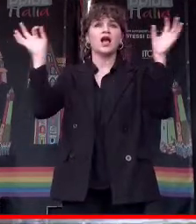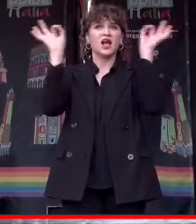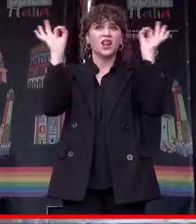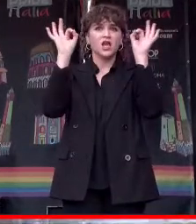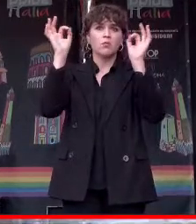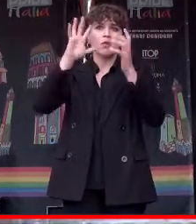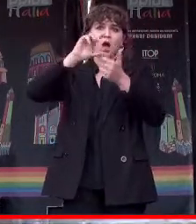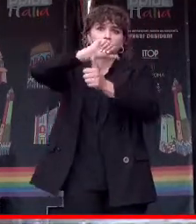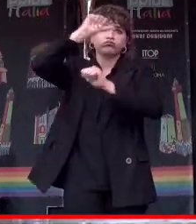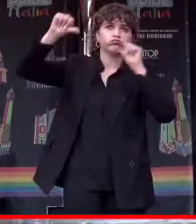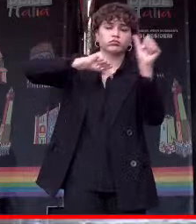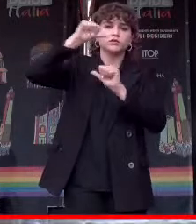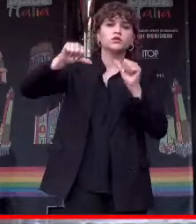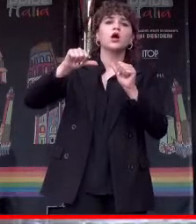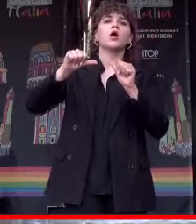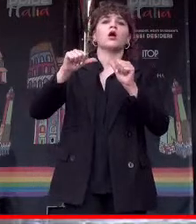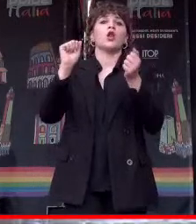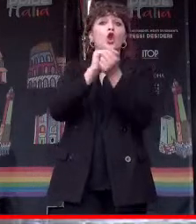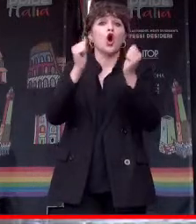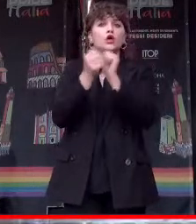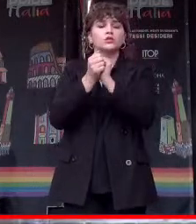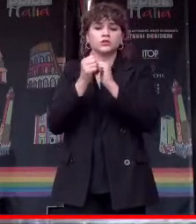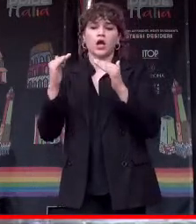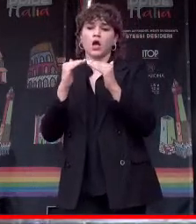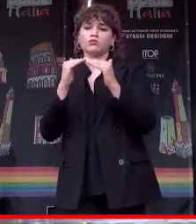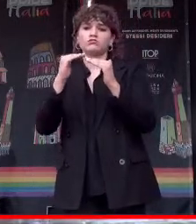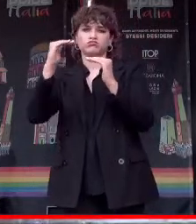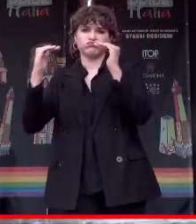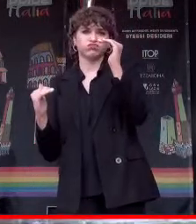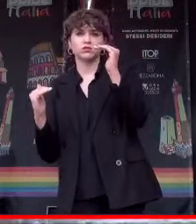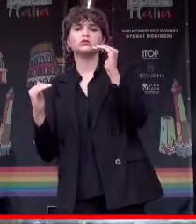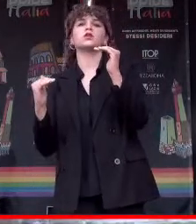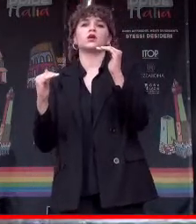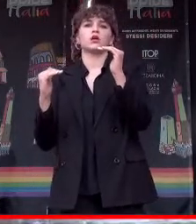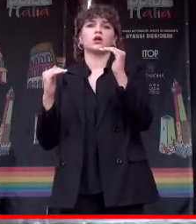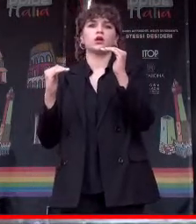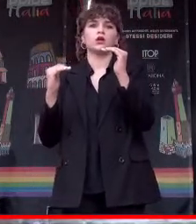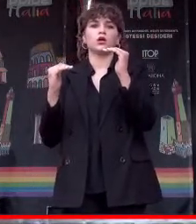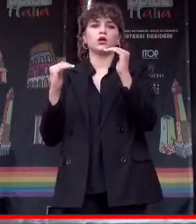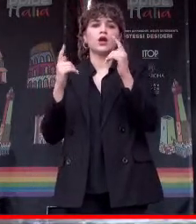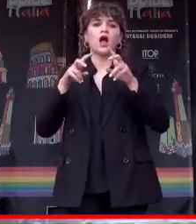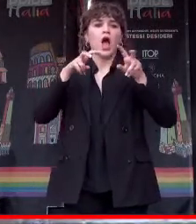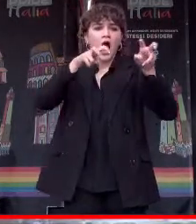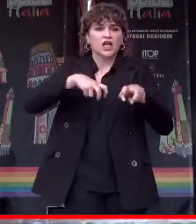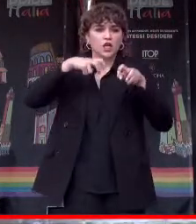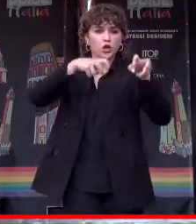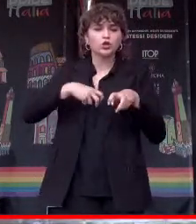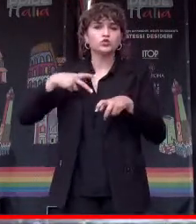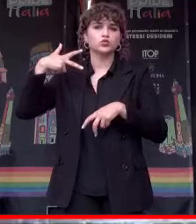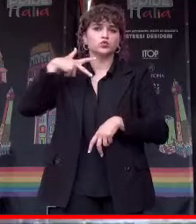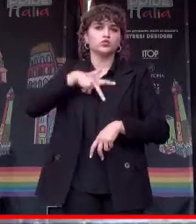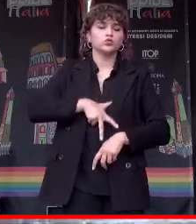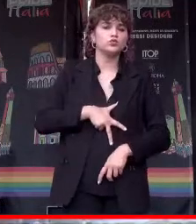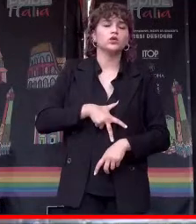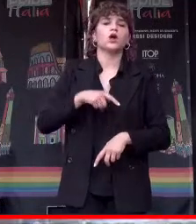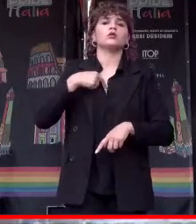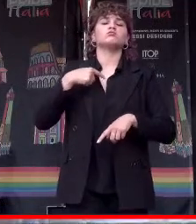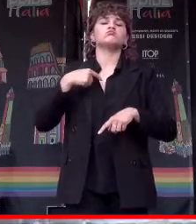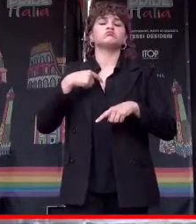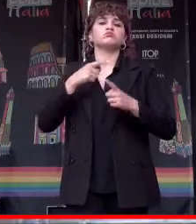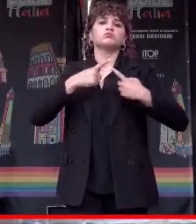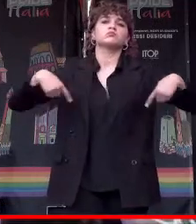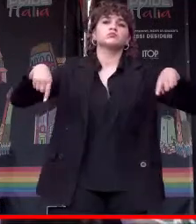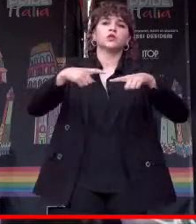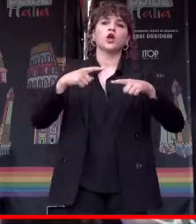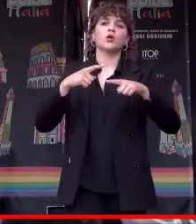disuguaglianze ed è l'agricoltura sociale, noi potremo cambiare il volto delle nostre città provando a dare delle risposte in questo senso.